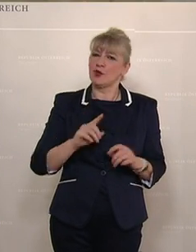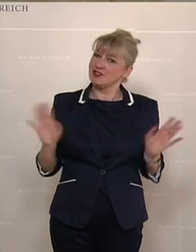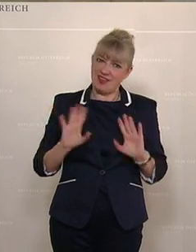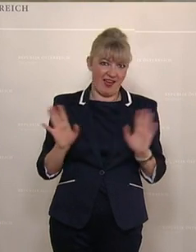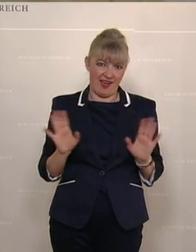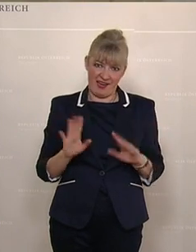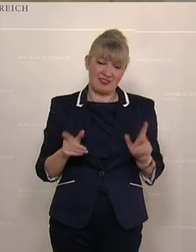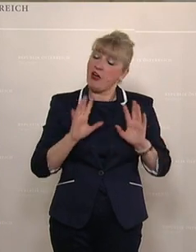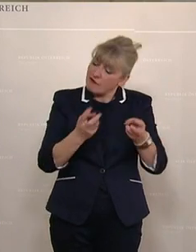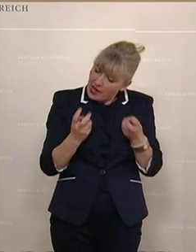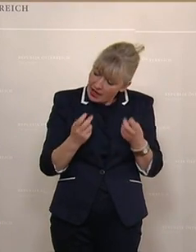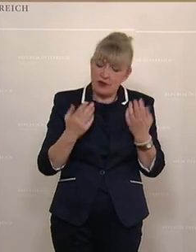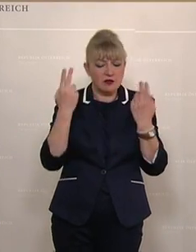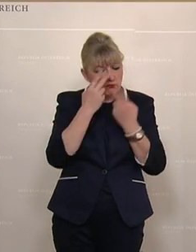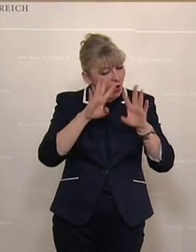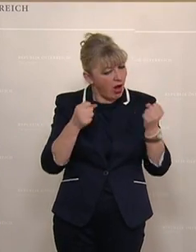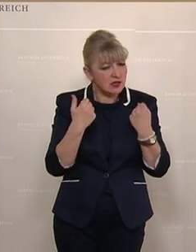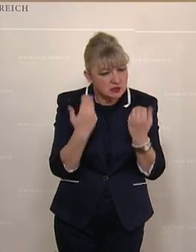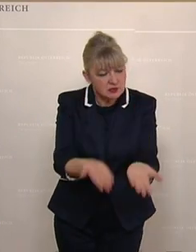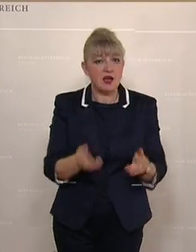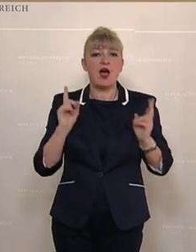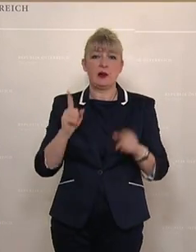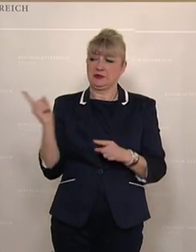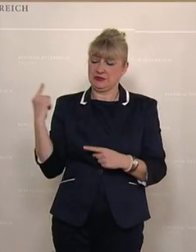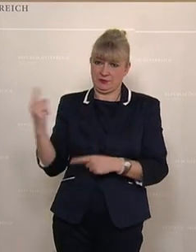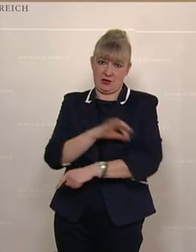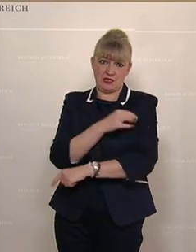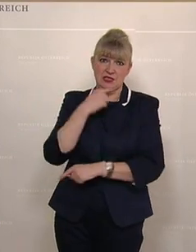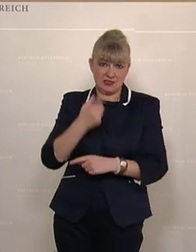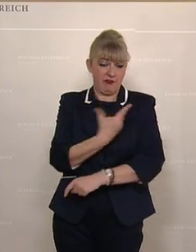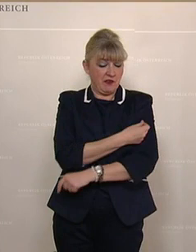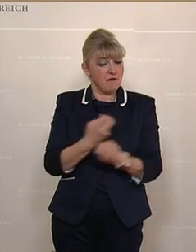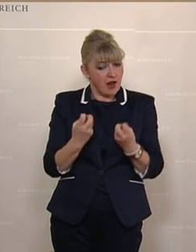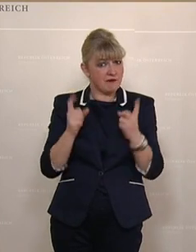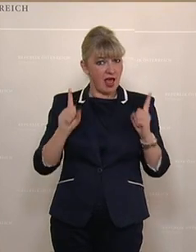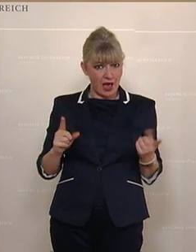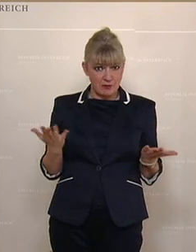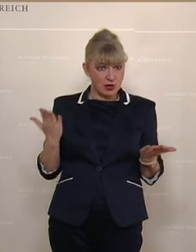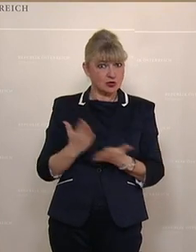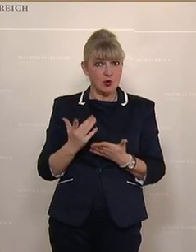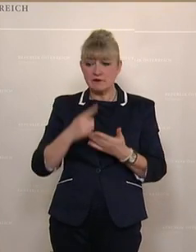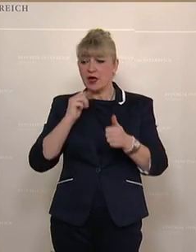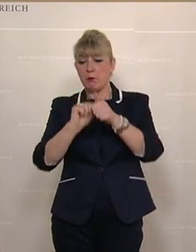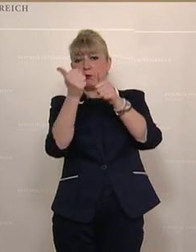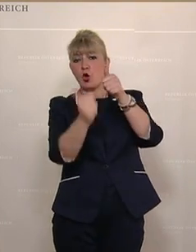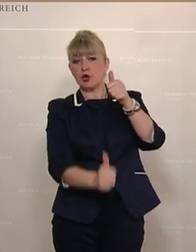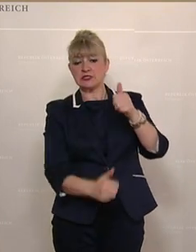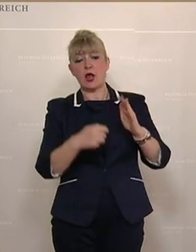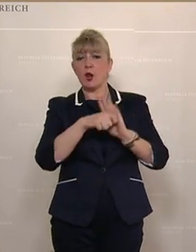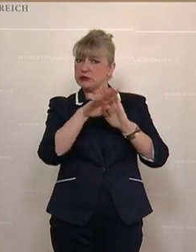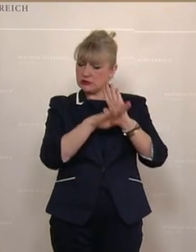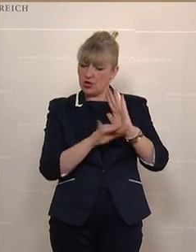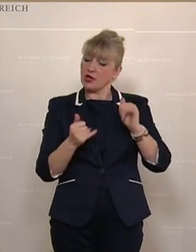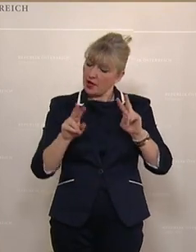Freiwillig bitte alles. Aber Sie sagen auch, Impfung freiwillig, was spielt sich ab? schon bei der Priorisierungsliste völlig